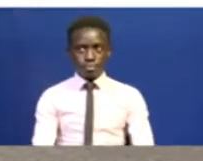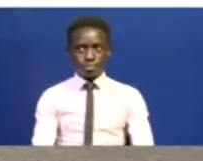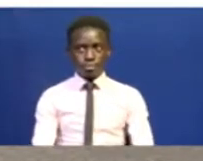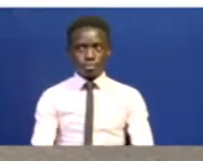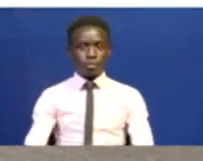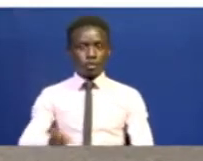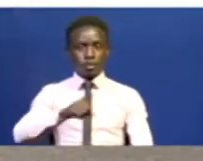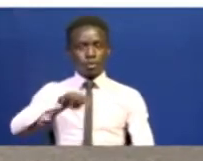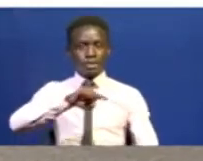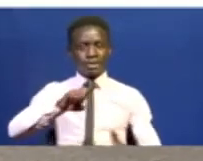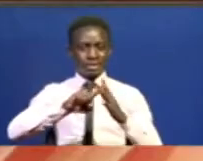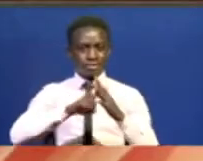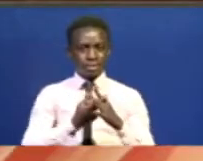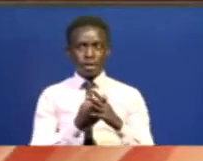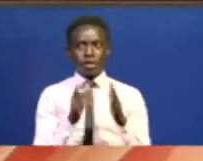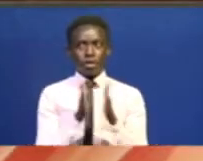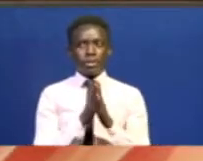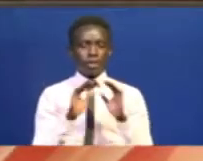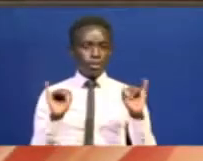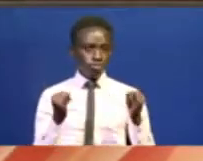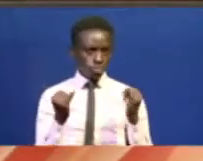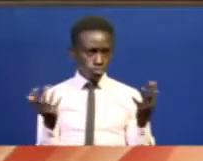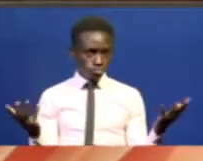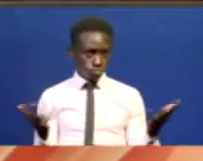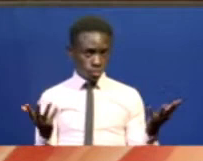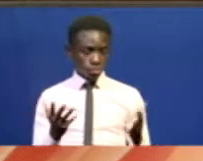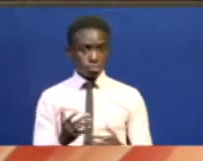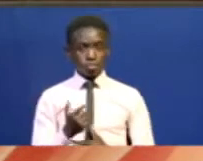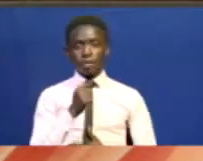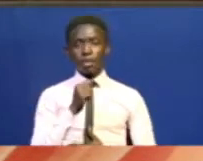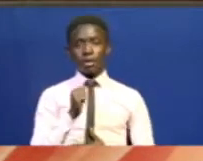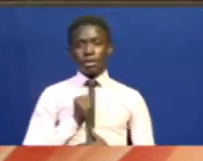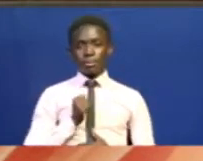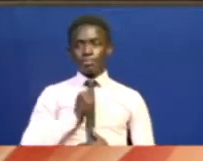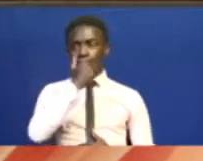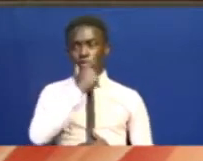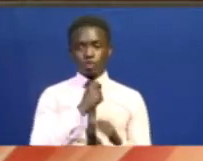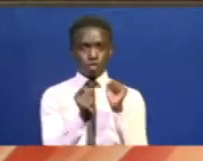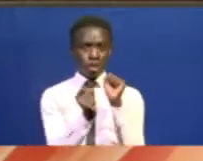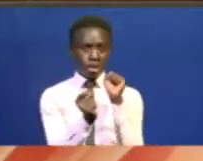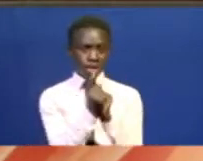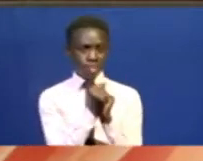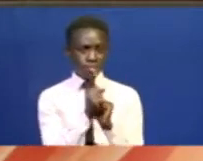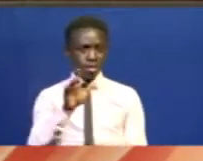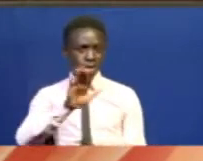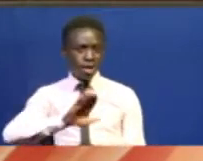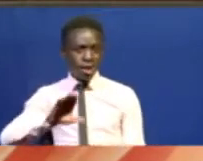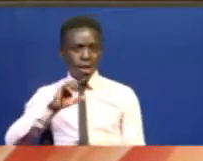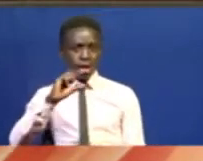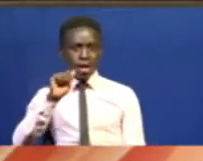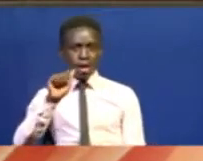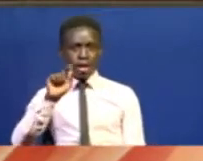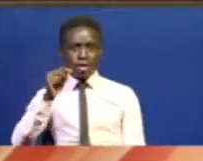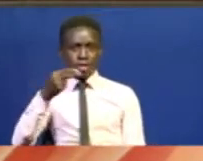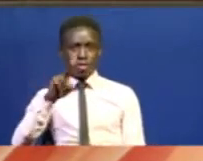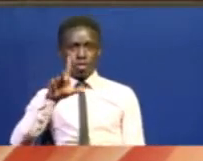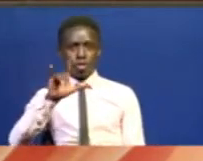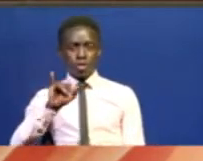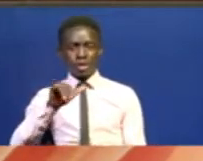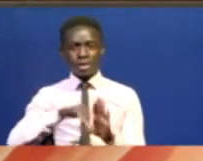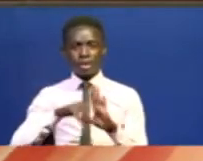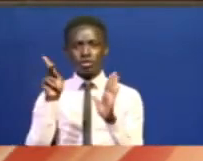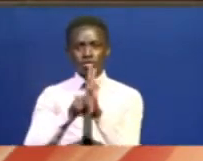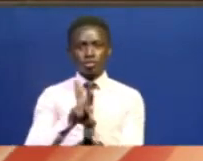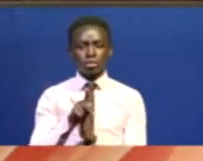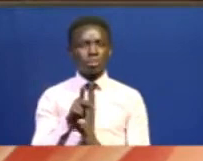Tunangonanga na taarifa kwamba msichana wa miaka 11 kutoka eneo la Kanthungu, kaunti ya Kitui amefariki baada ya kung'atwa